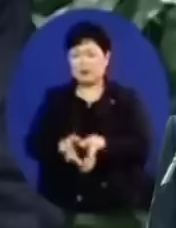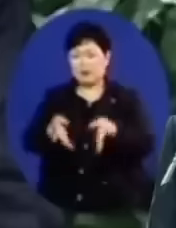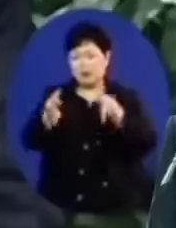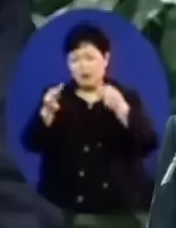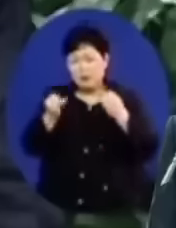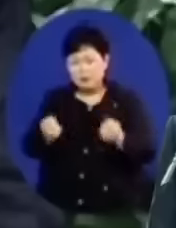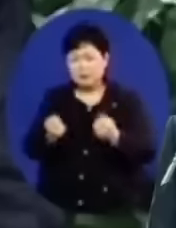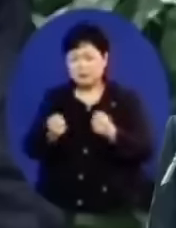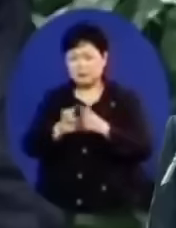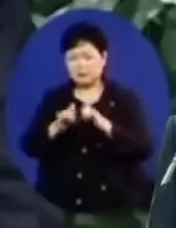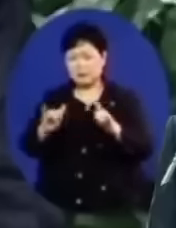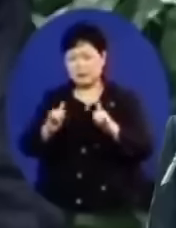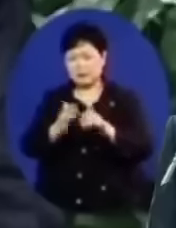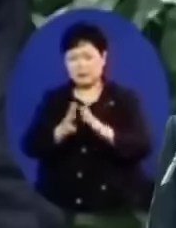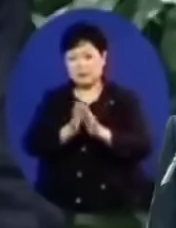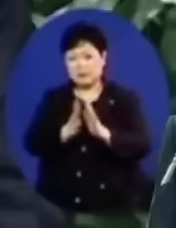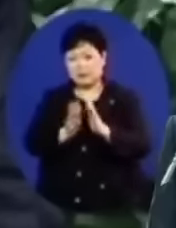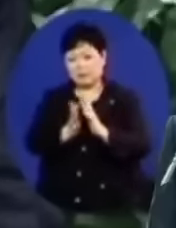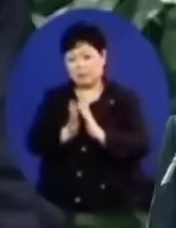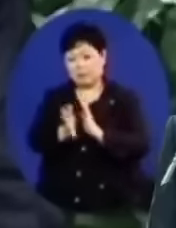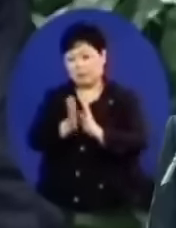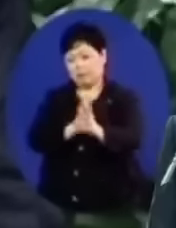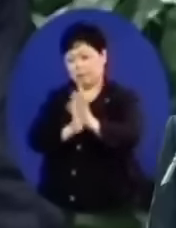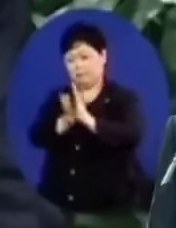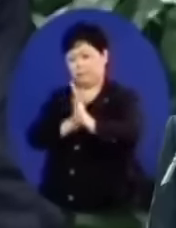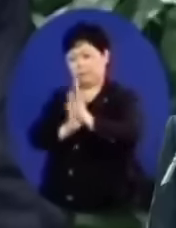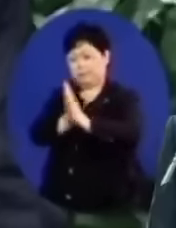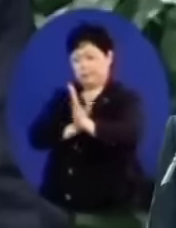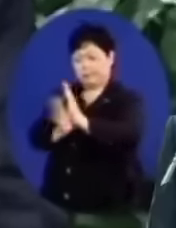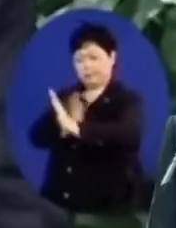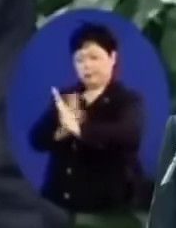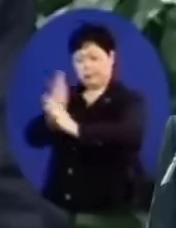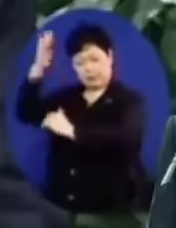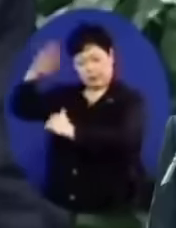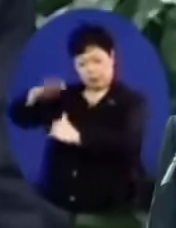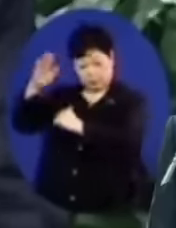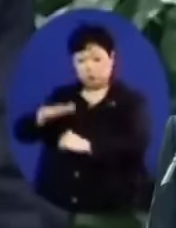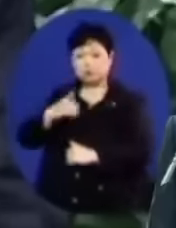수십만 명을 안수기도 했을 것입니다. 그런데